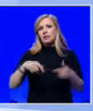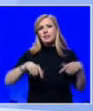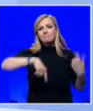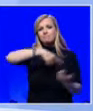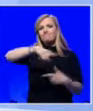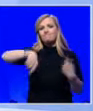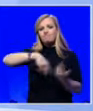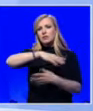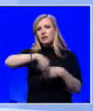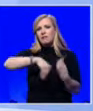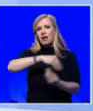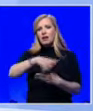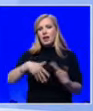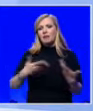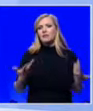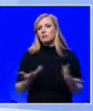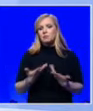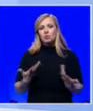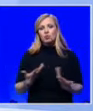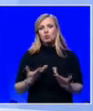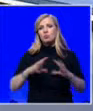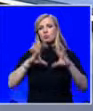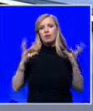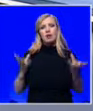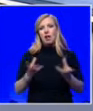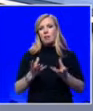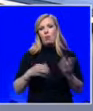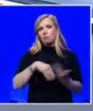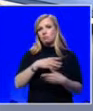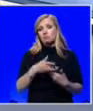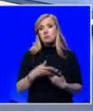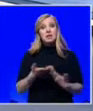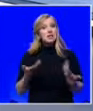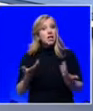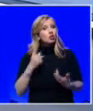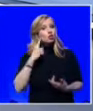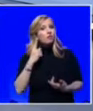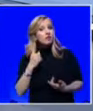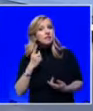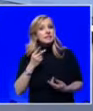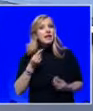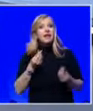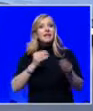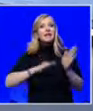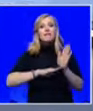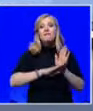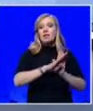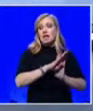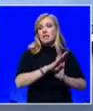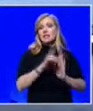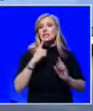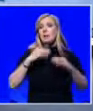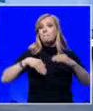в така едно много странно кълбо. Нещо да чувате за инфлация,